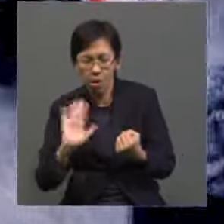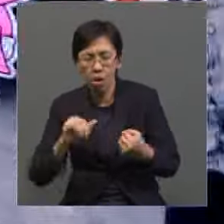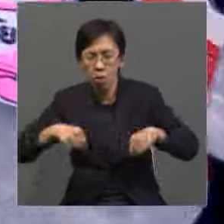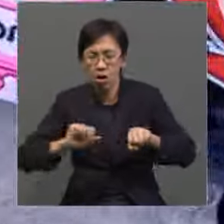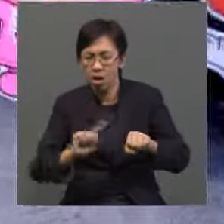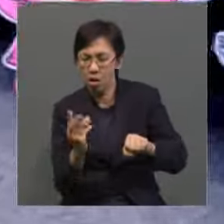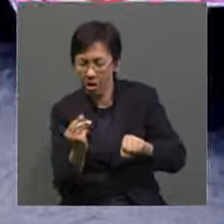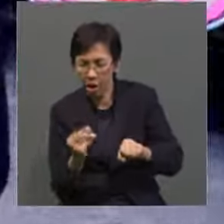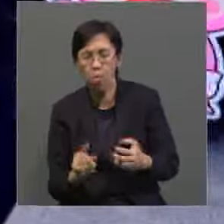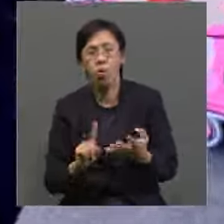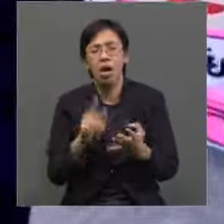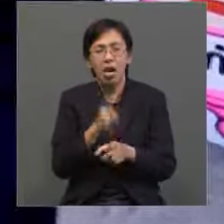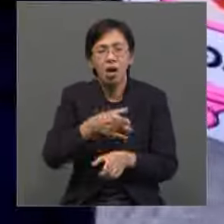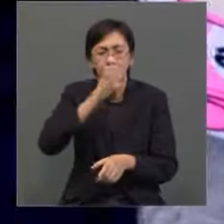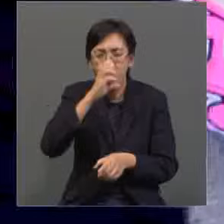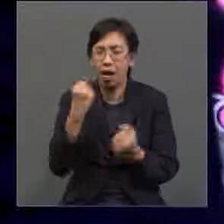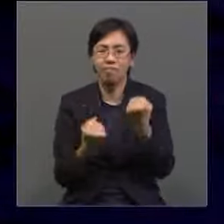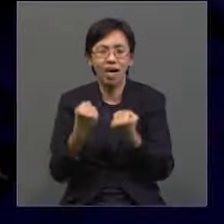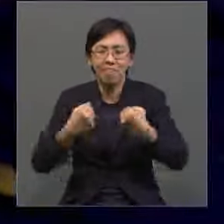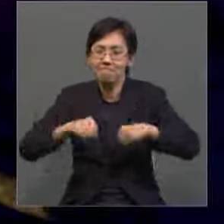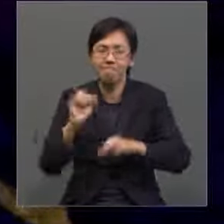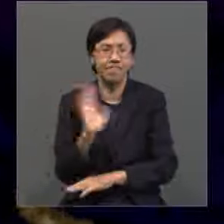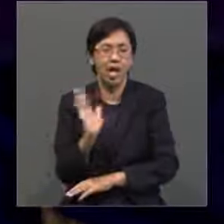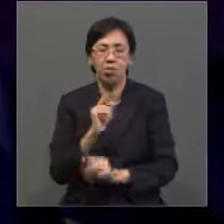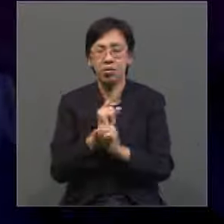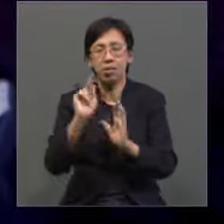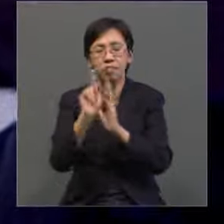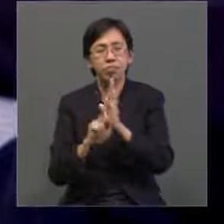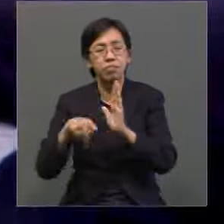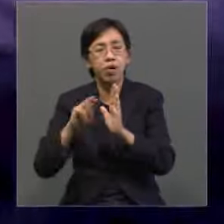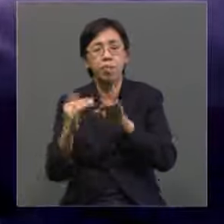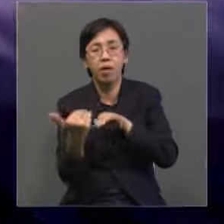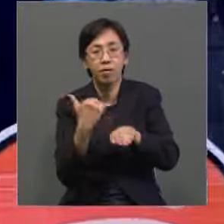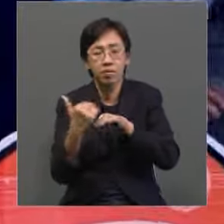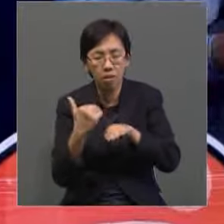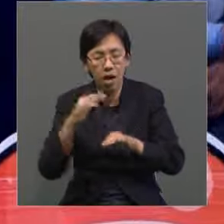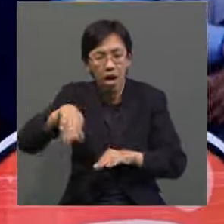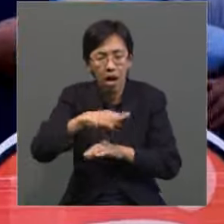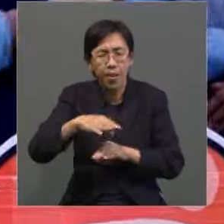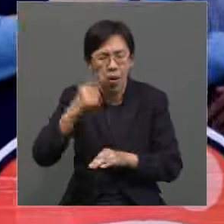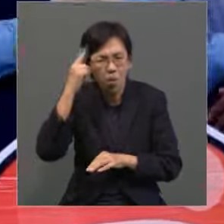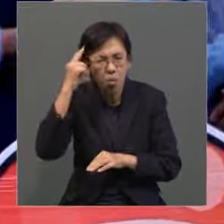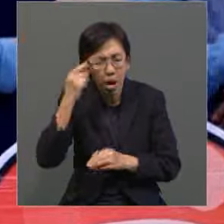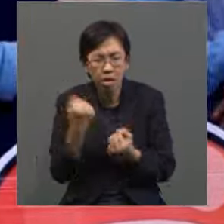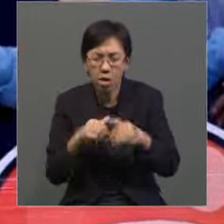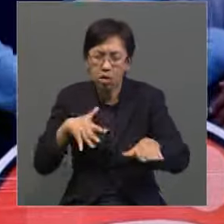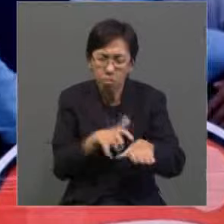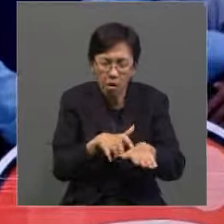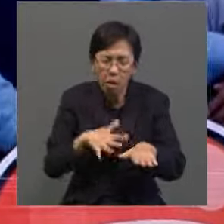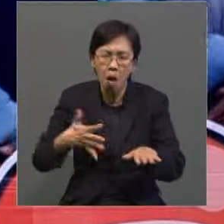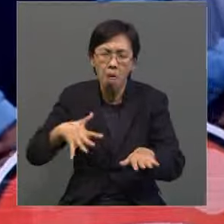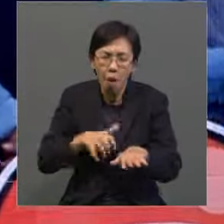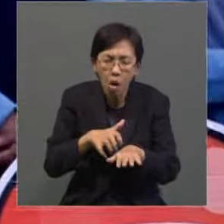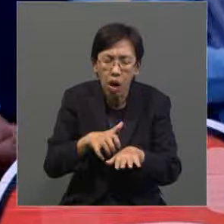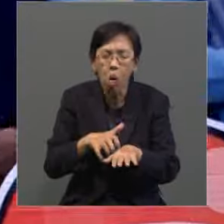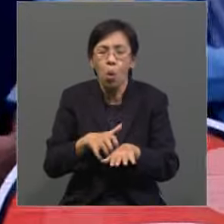ไม่ขับตามแนวทางของพรบ.จราจรทางบกสร้างภาพจำถึงสาเหตุและผลเสียของอุบัติเหตุจาก